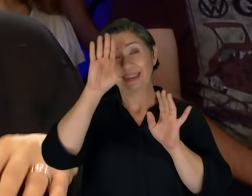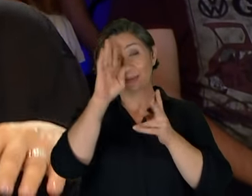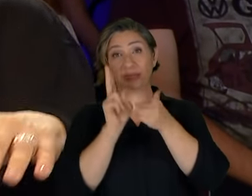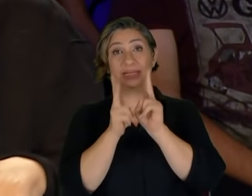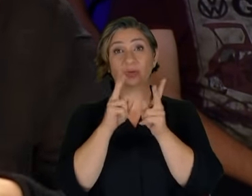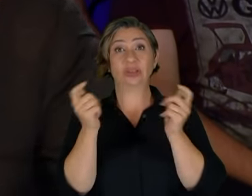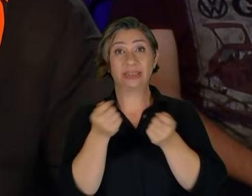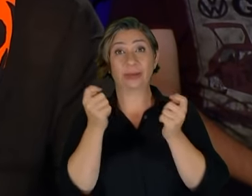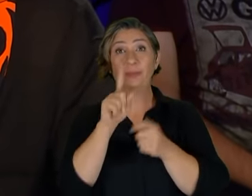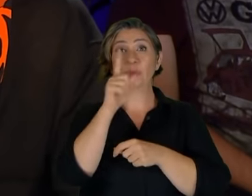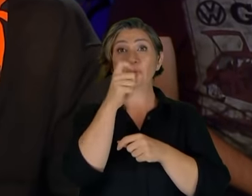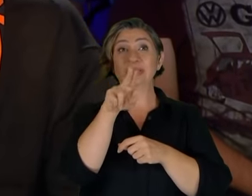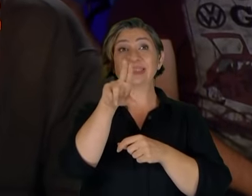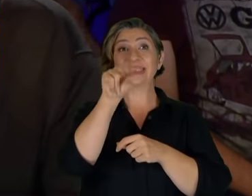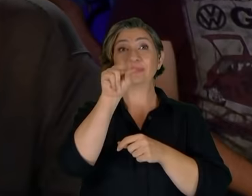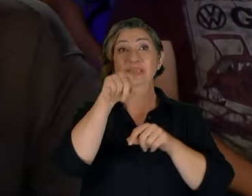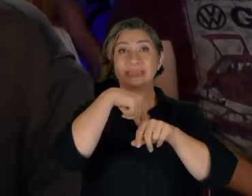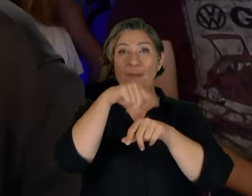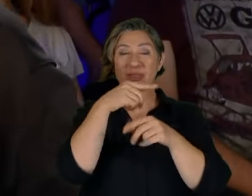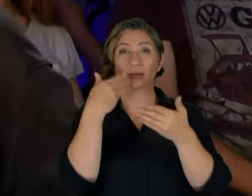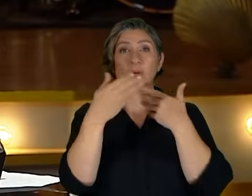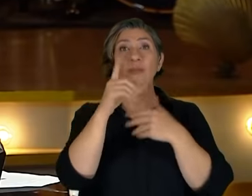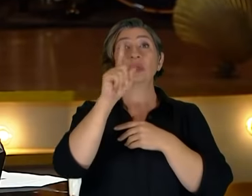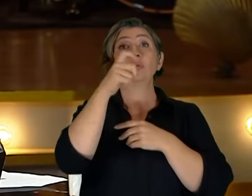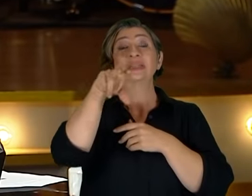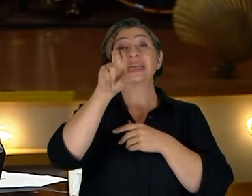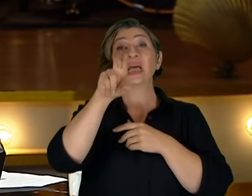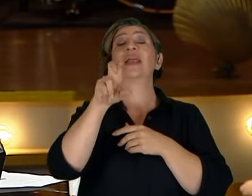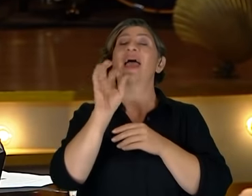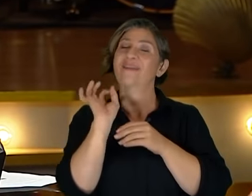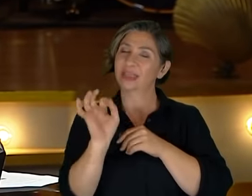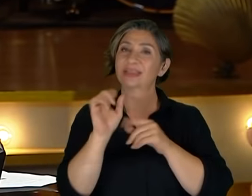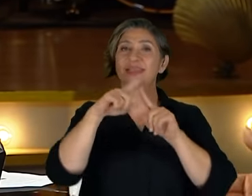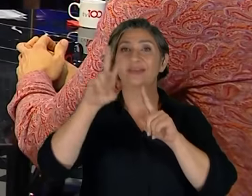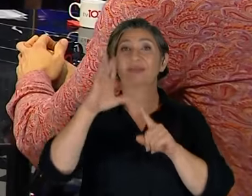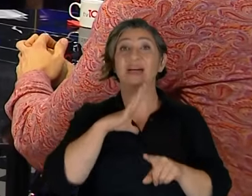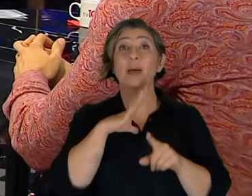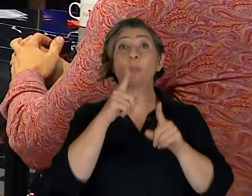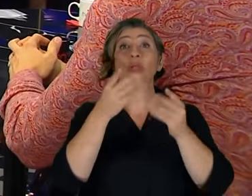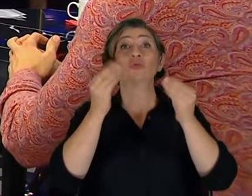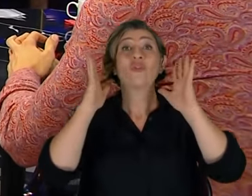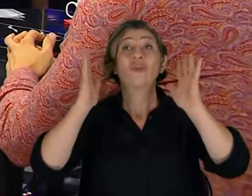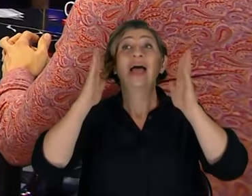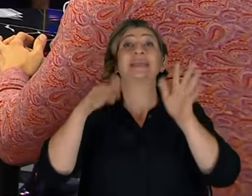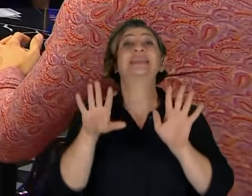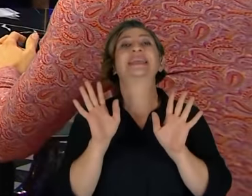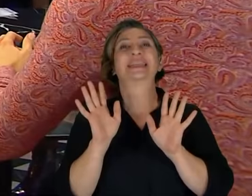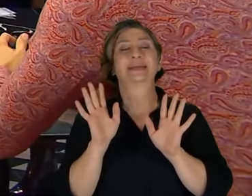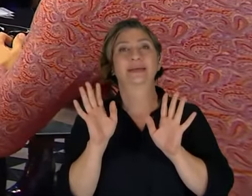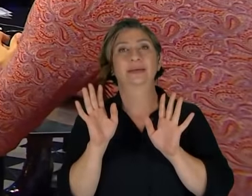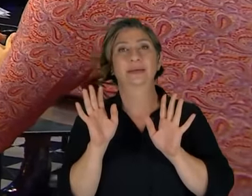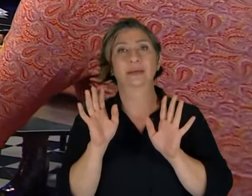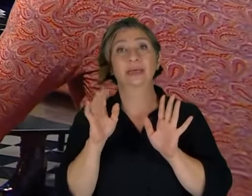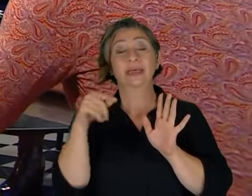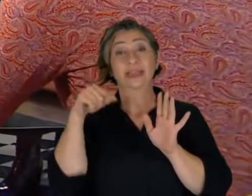Tiyatrosu'nda çalıştım 70'li dönemlerden bahsediyorum. Bir ama 80'lerde? 80'lerde televizyon vardı ama bu kadar aktif değildi.